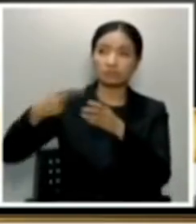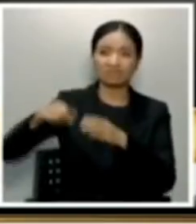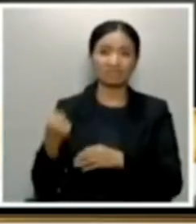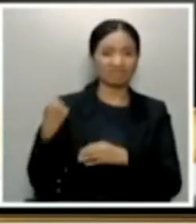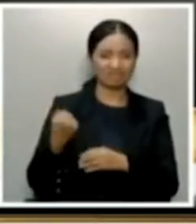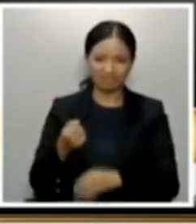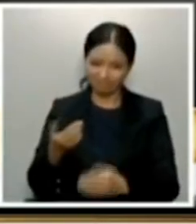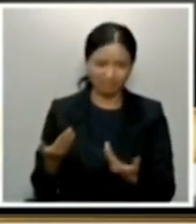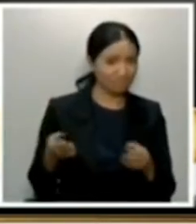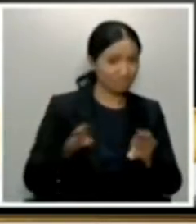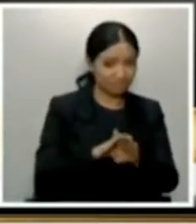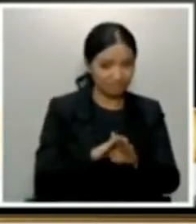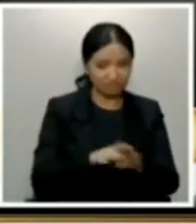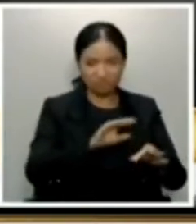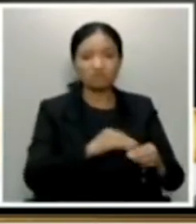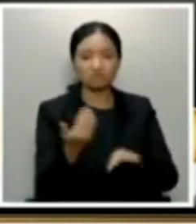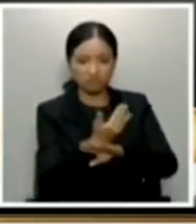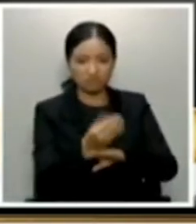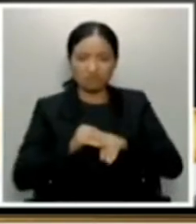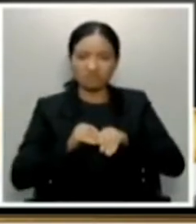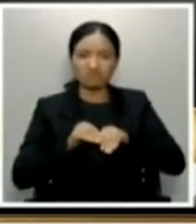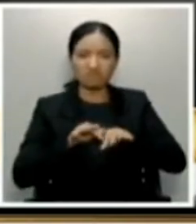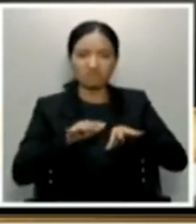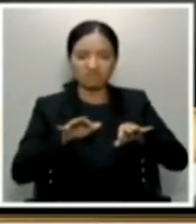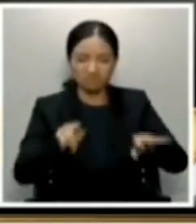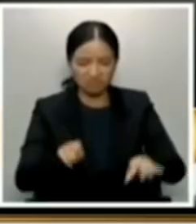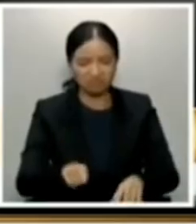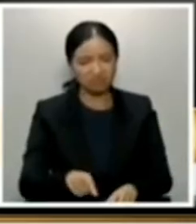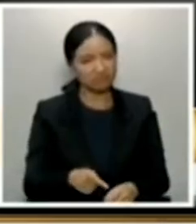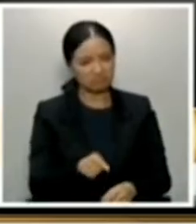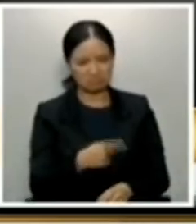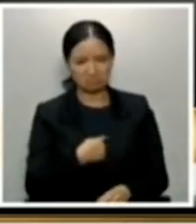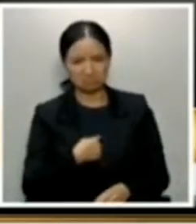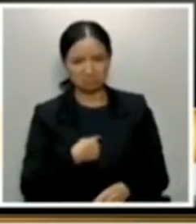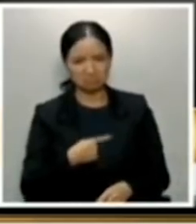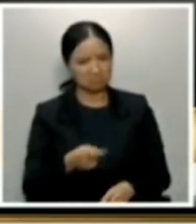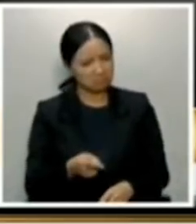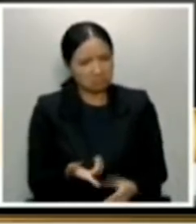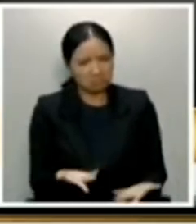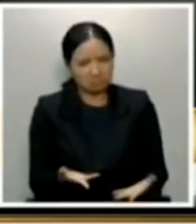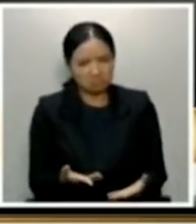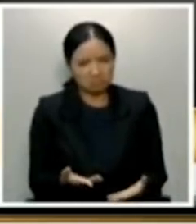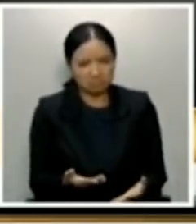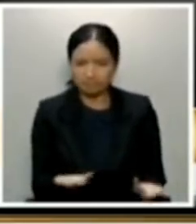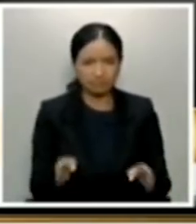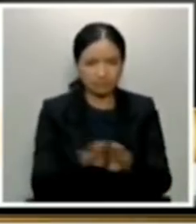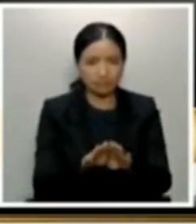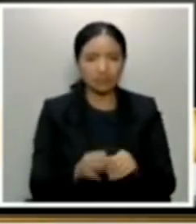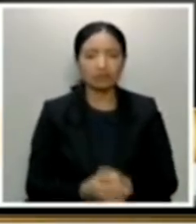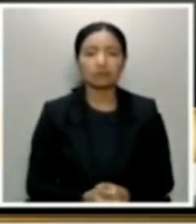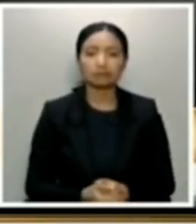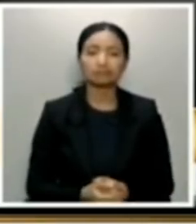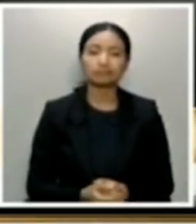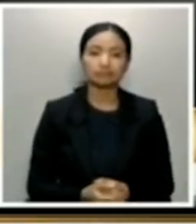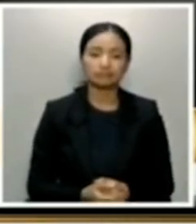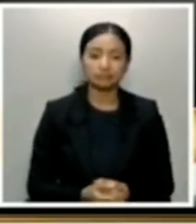อที่ไม่เผยแพร่เนื้อหาตามที่คสช.ต้องการท่านก็บอกว่าเอ้าก็ดีแล้วมันยกเลิกไปมันเป็นเผด็จการขนาดนี้ดิฉันถามค่ะว่